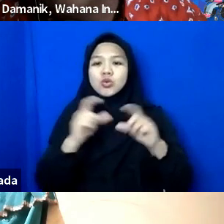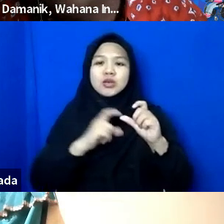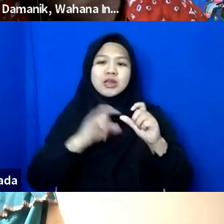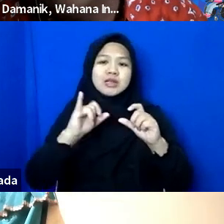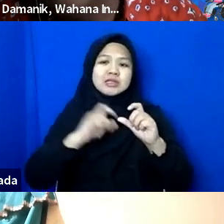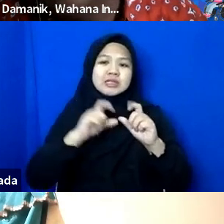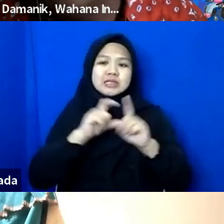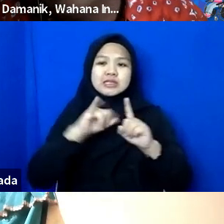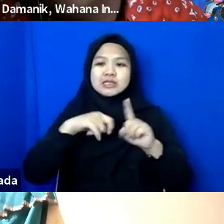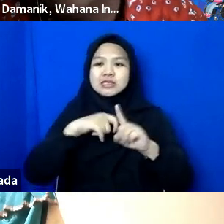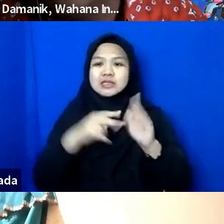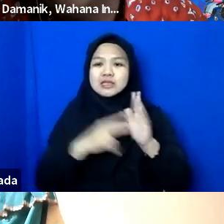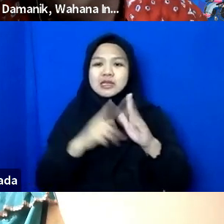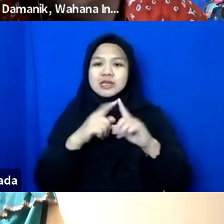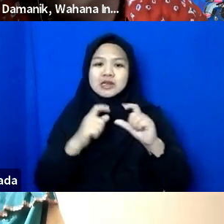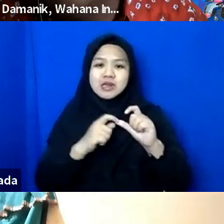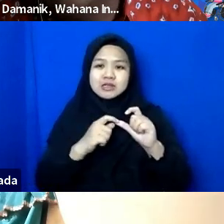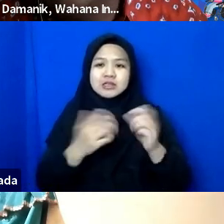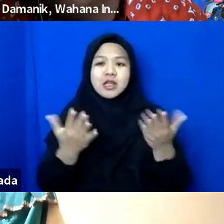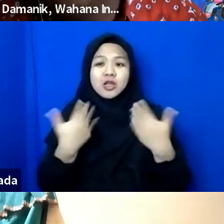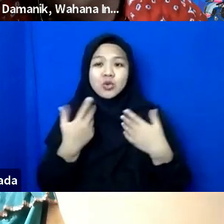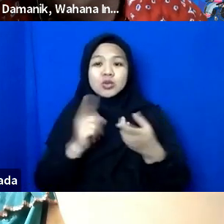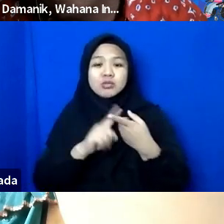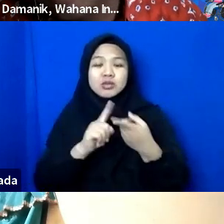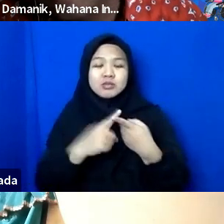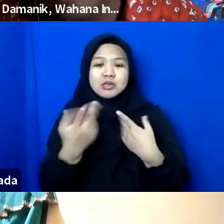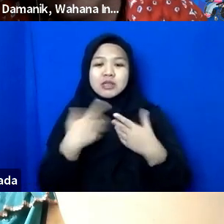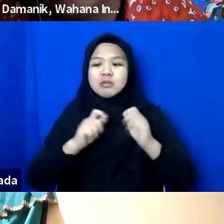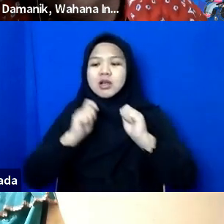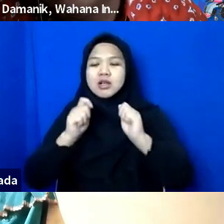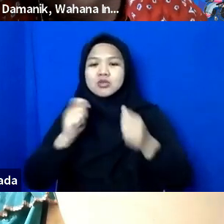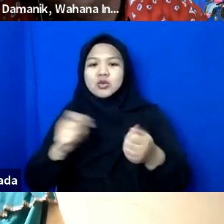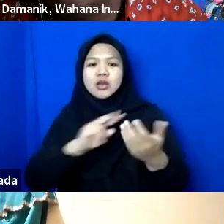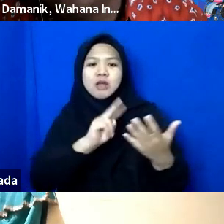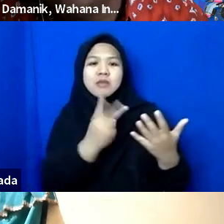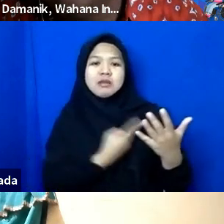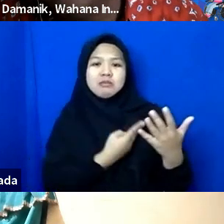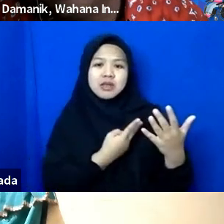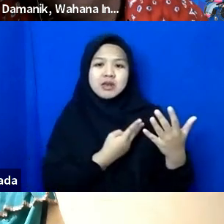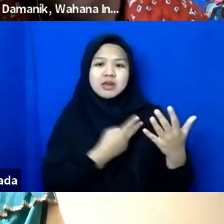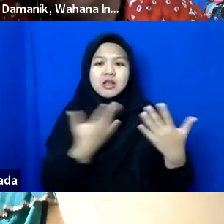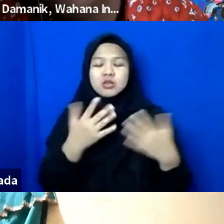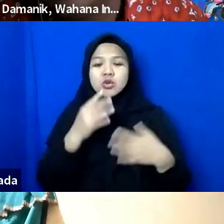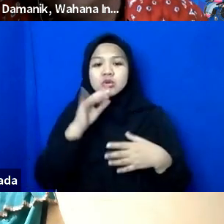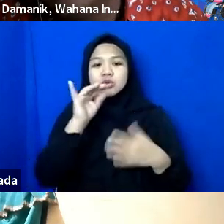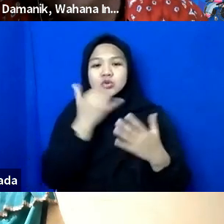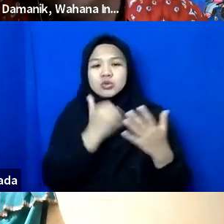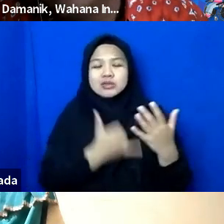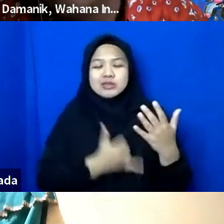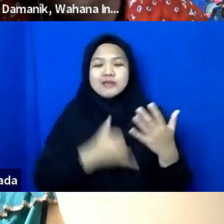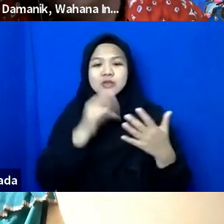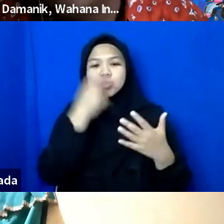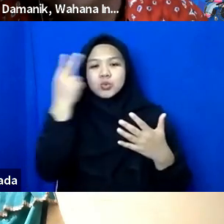dalam kata lain menantang teman-teman Ayo kita mengajukan amandemen atau judicial review terhadap undang-undang